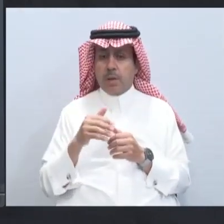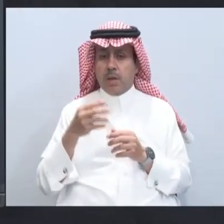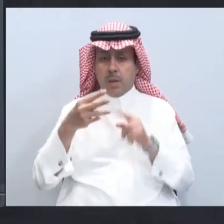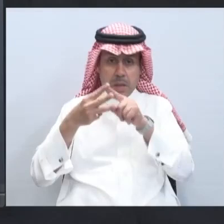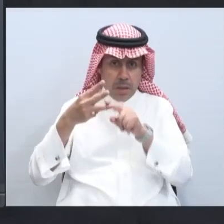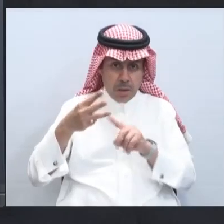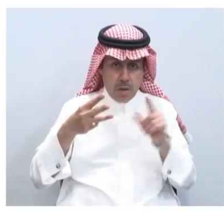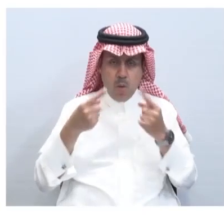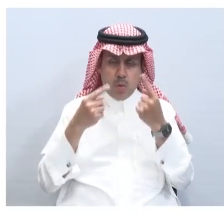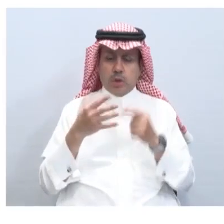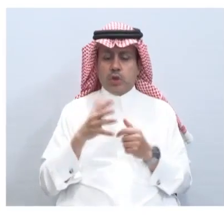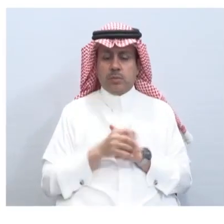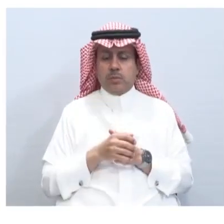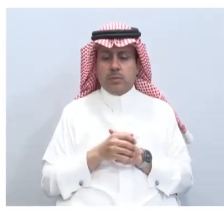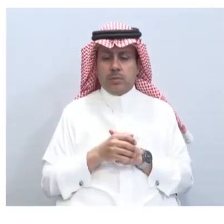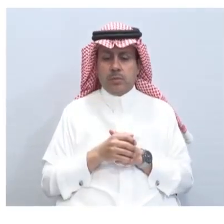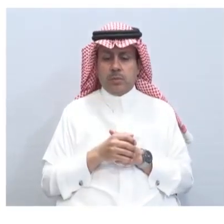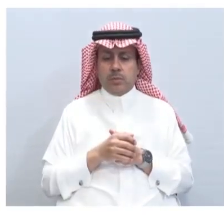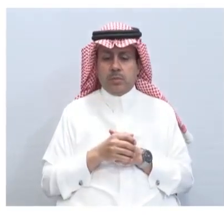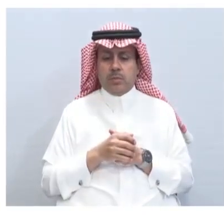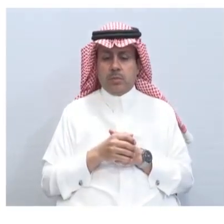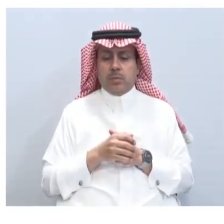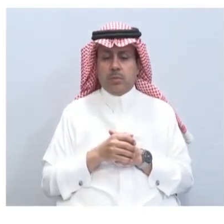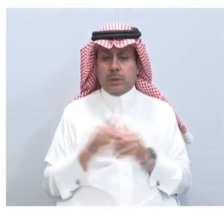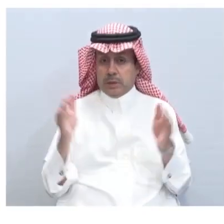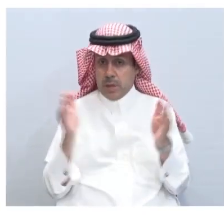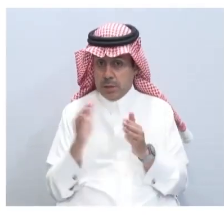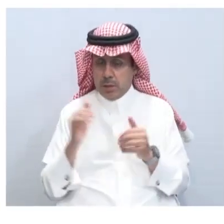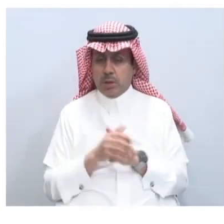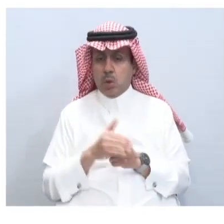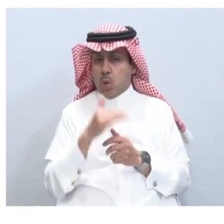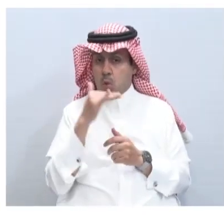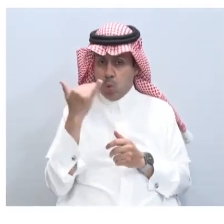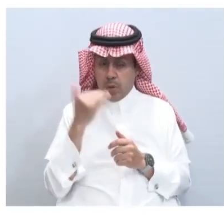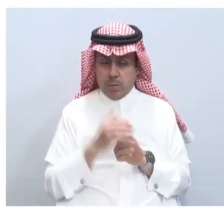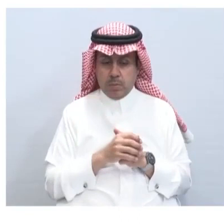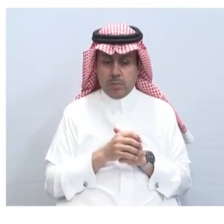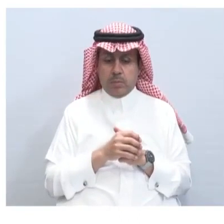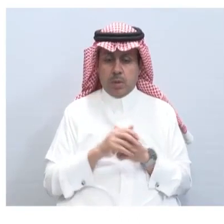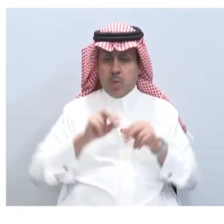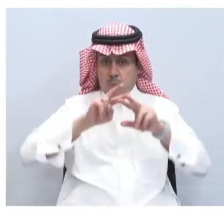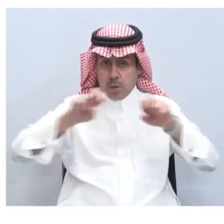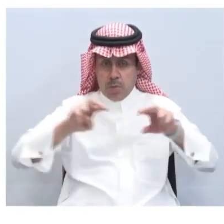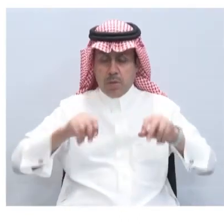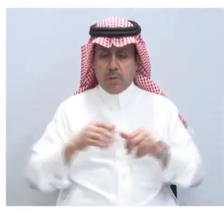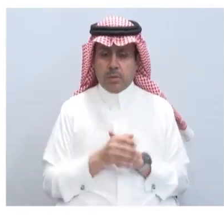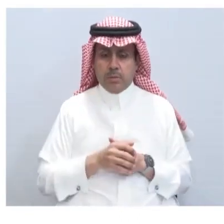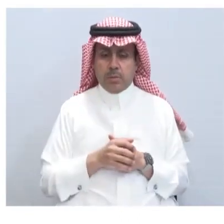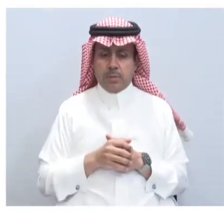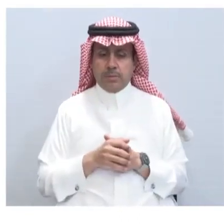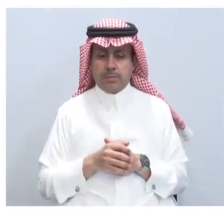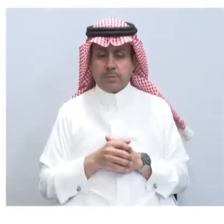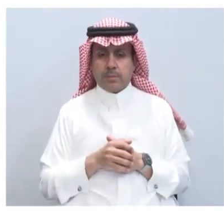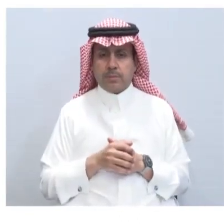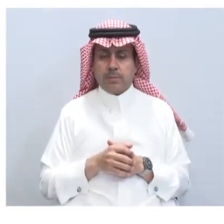خيارات كما هي ايضا يمكن تحديد اللغه في محرك البحث يعني ايضا ما يميز هذا الجوجل